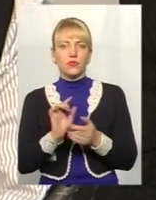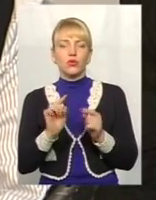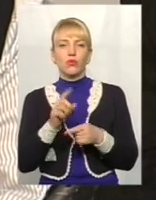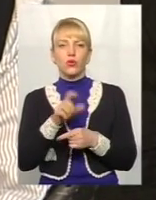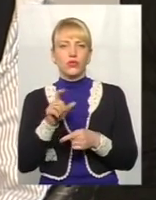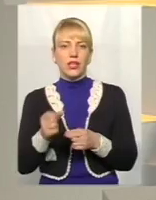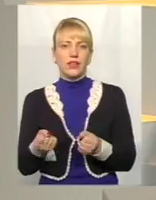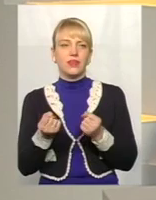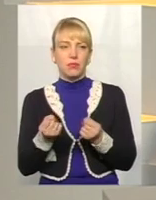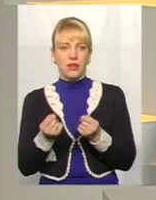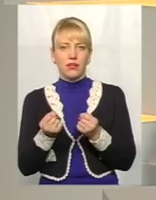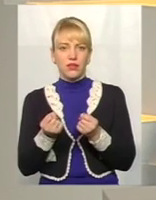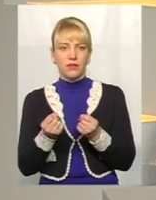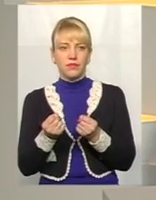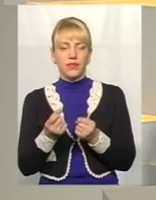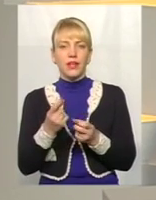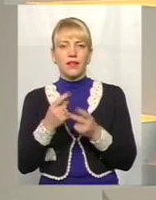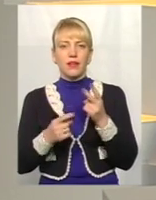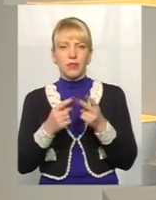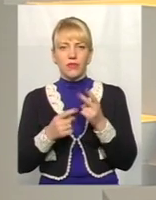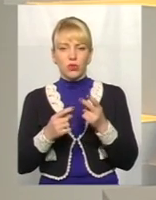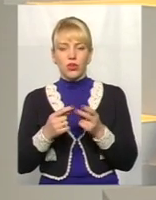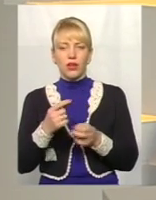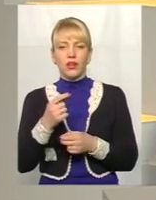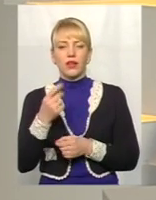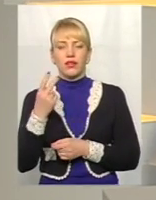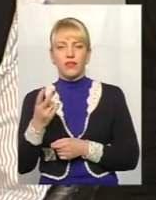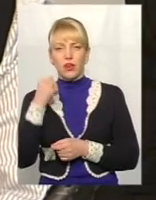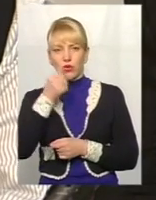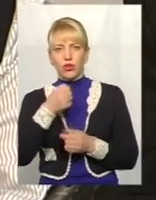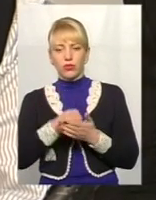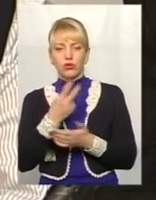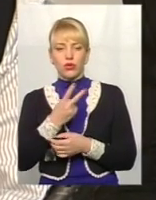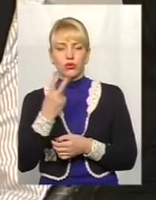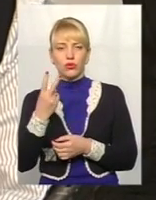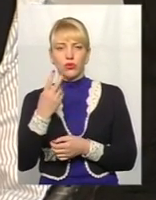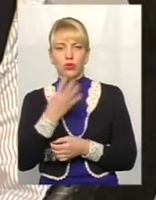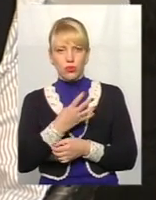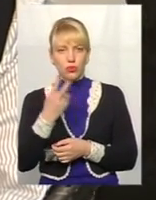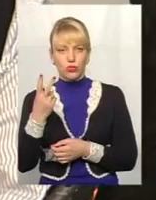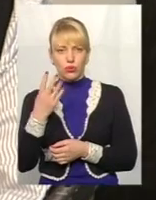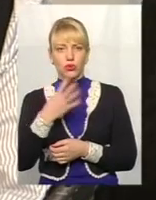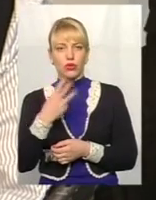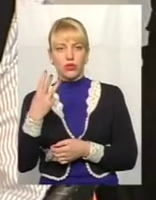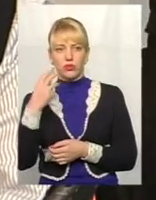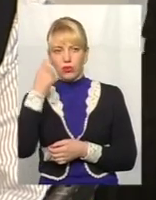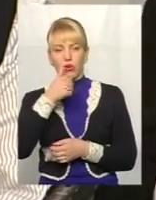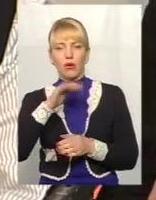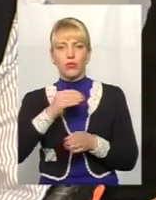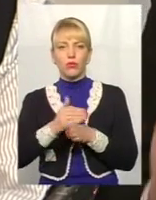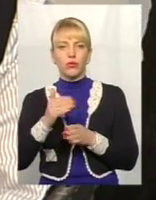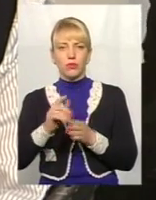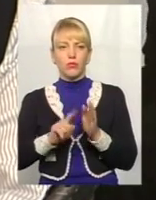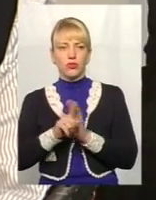людей тримали на 1,5-2 роки, до 42-го року, до 43-го, і потім поступово почали нищити.